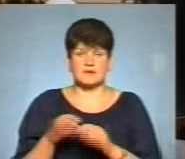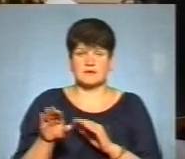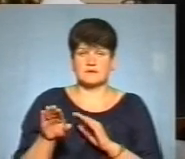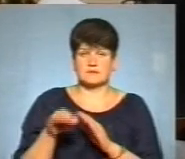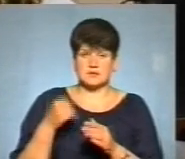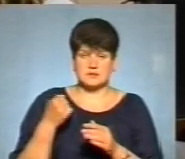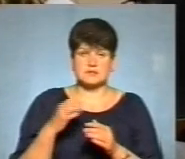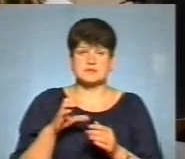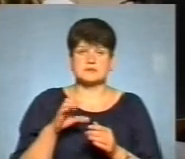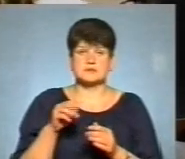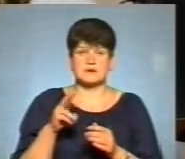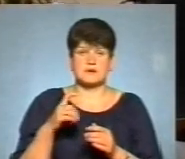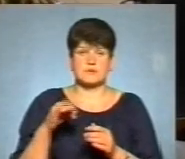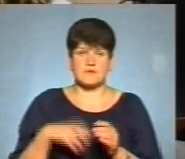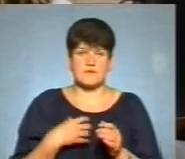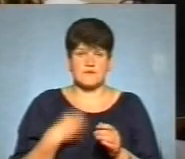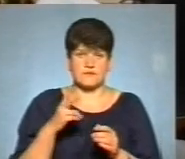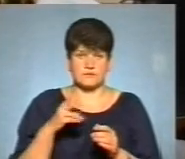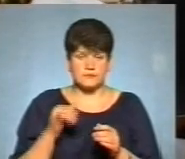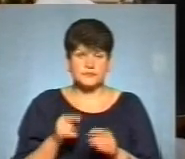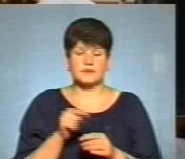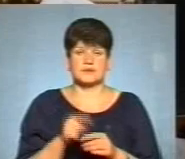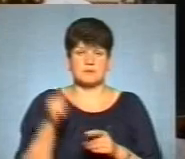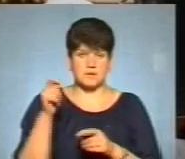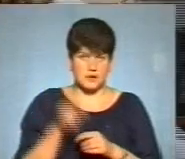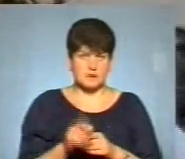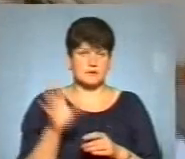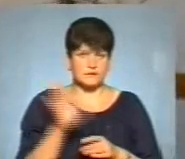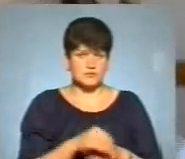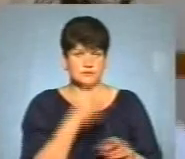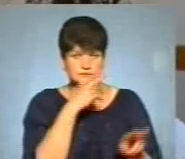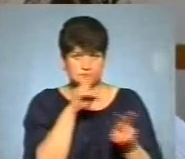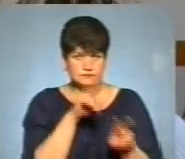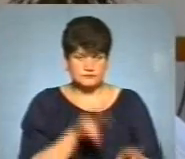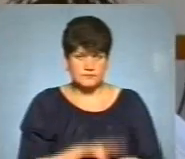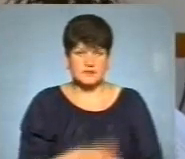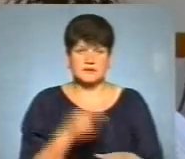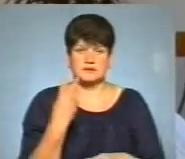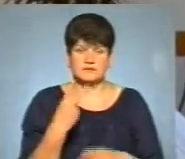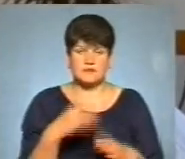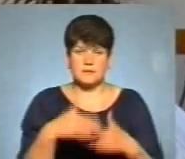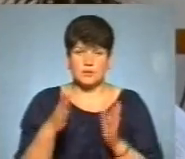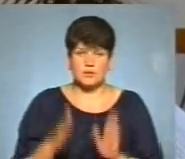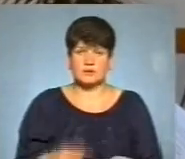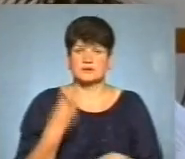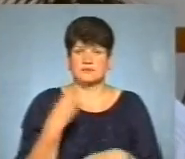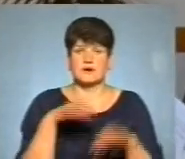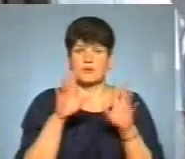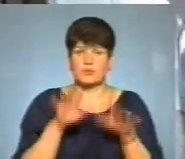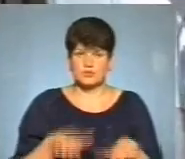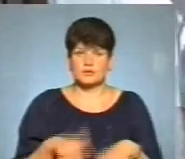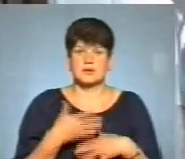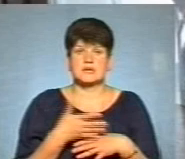агента, який ми застрахували приміщення, це теж вони приїхали, все оцінили. Два системні блоки, два комп'ютери і